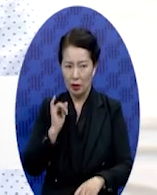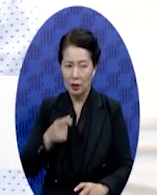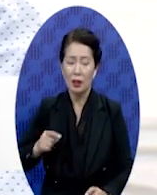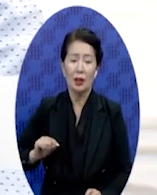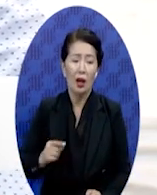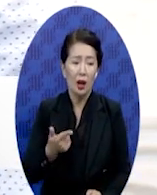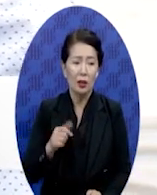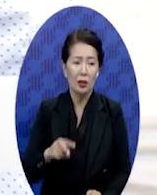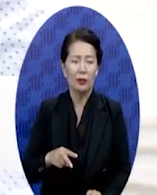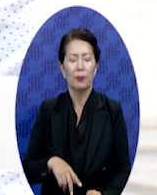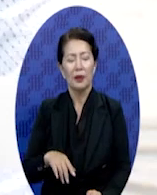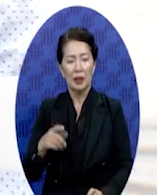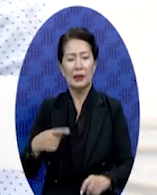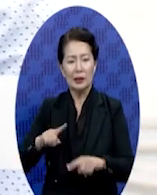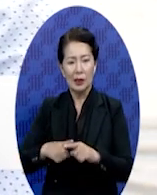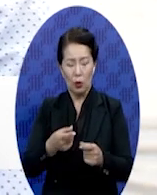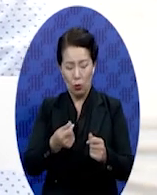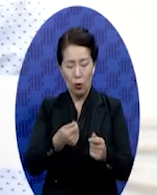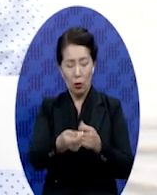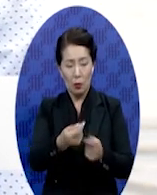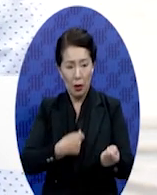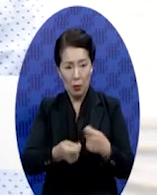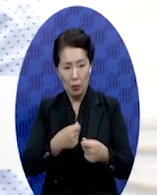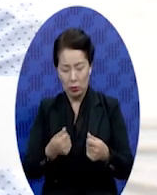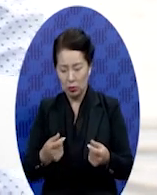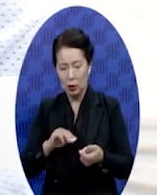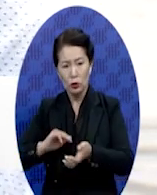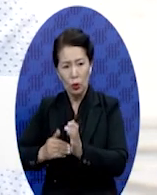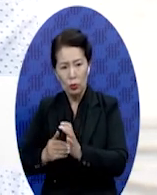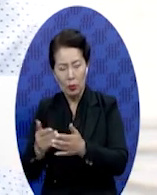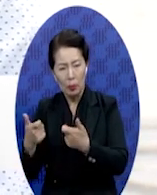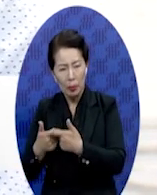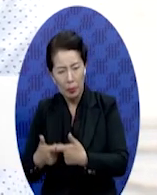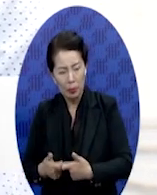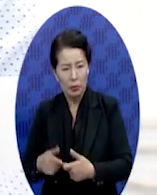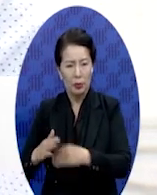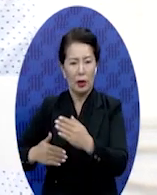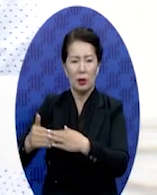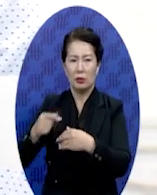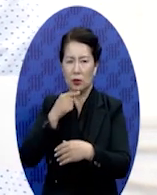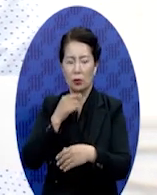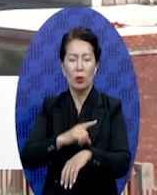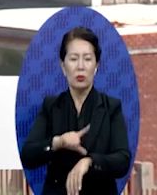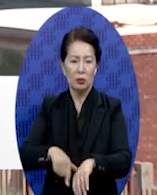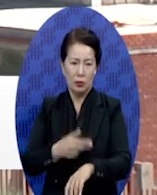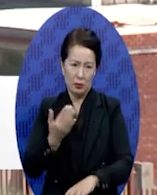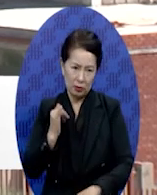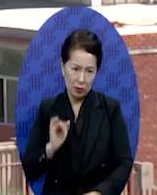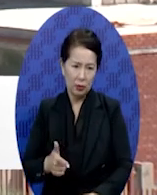одоо зөвхөн одоо иргэн төлтөөрөө санхүүжээд явж байгаа учраас төлөвлөсөн гараа бүх хугацаанда бол явахгүй жоохон удаашралтай яваад байгаа